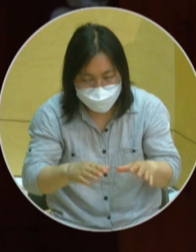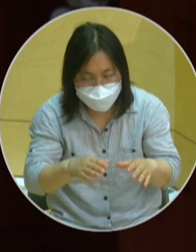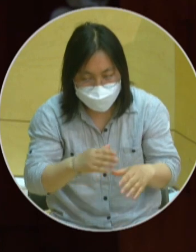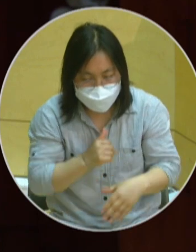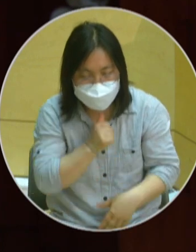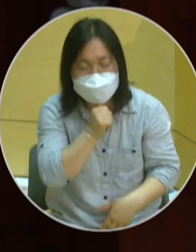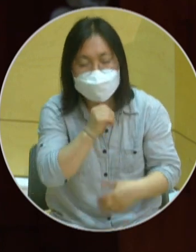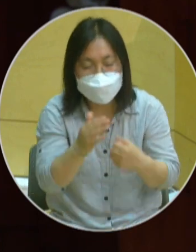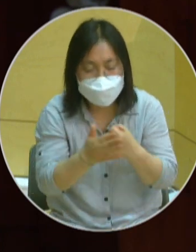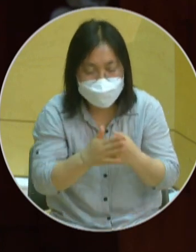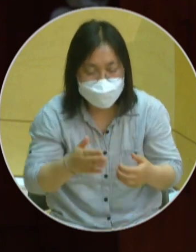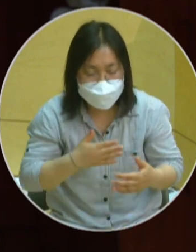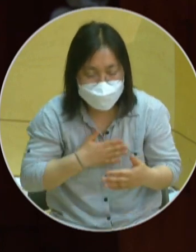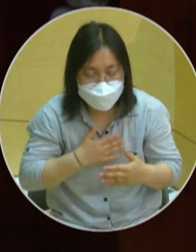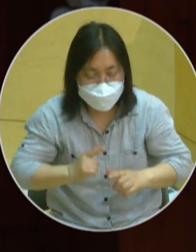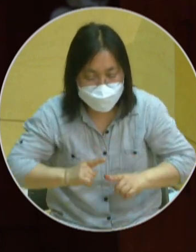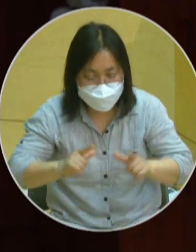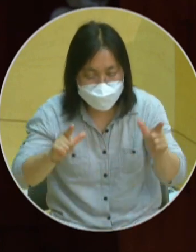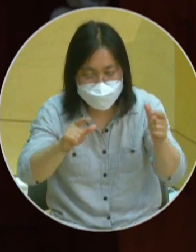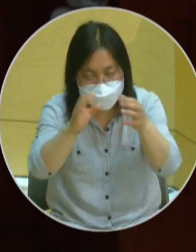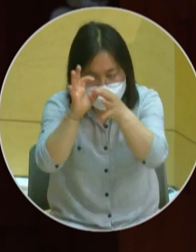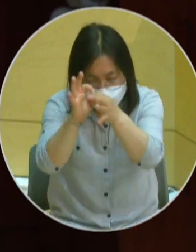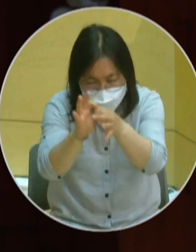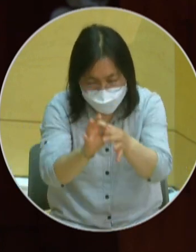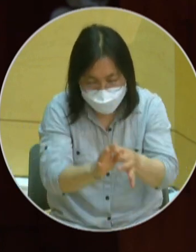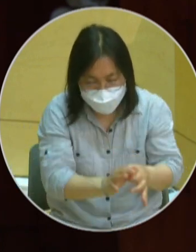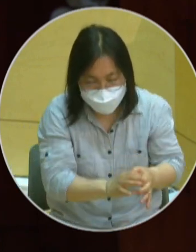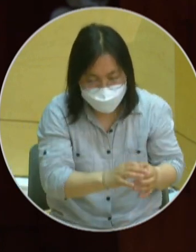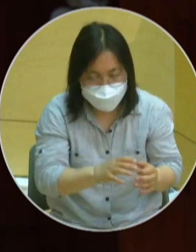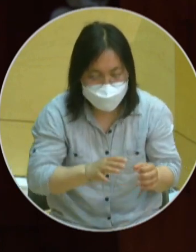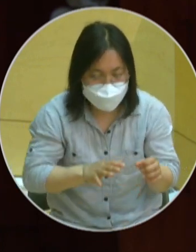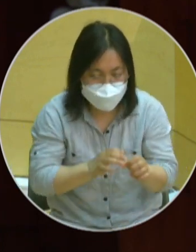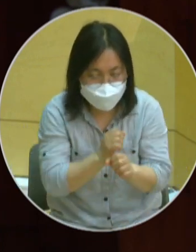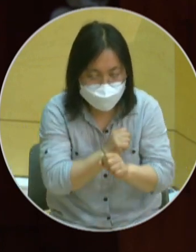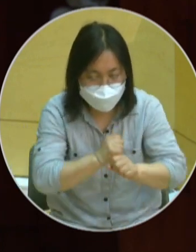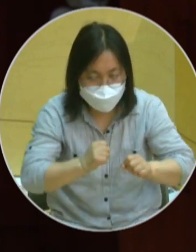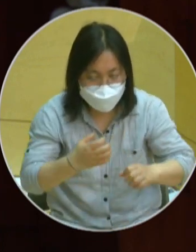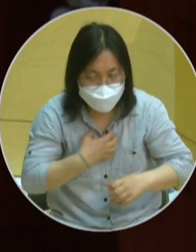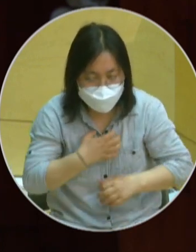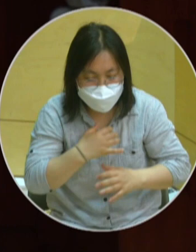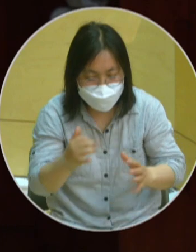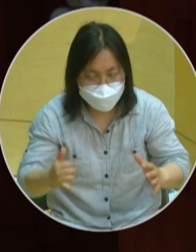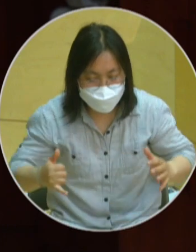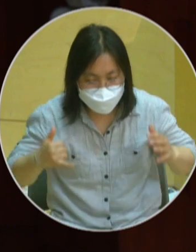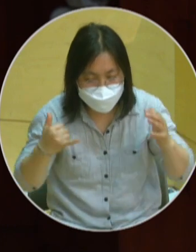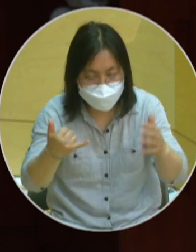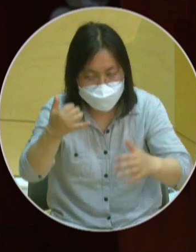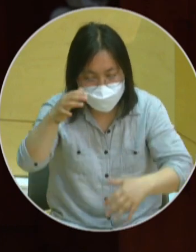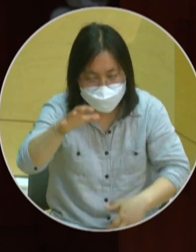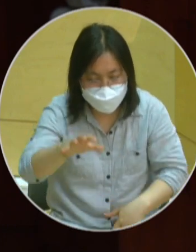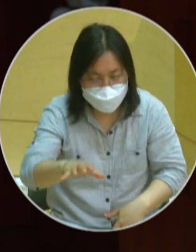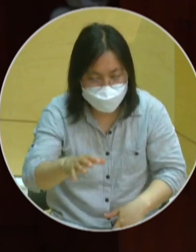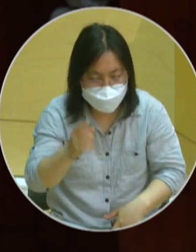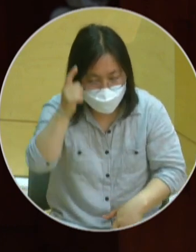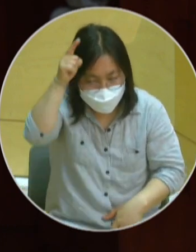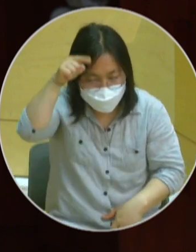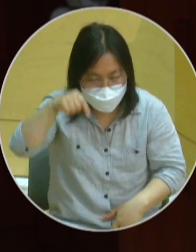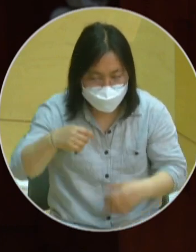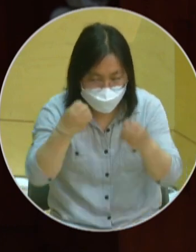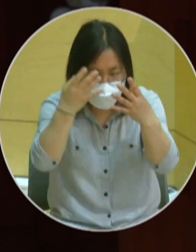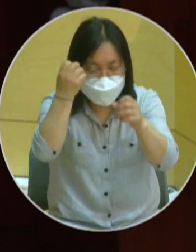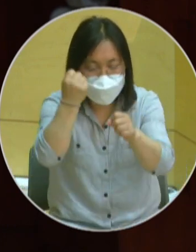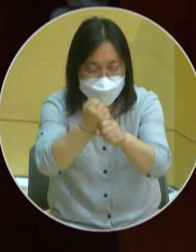억압으로 불안한 날들이 계속되고 있습니다. 이런 광야 같은 험한 세상이지만 천지를